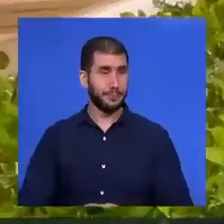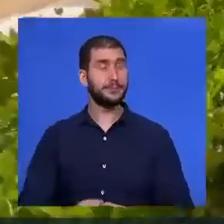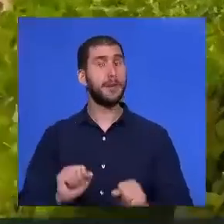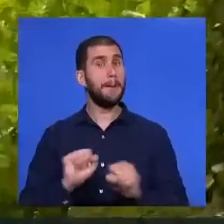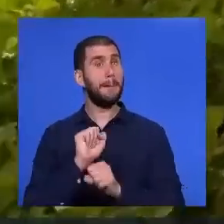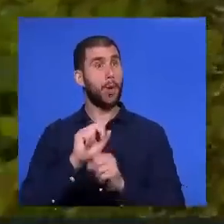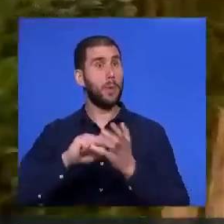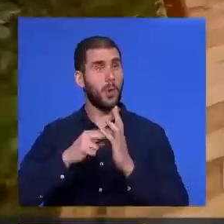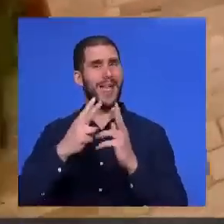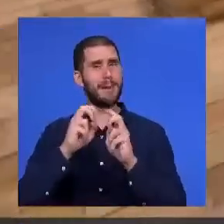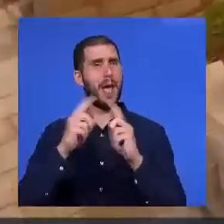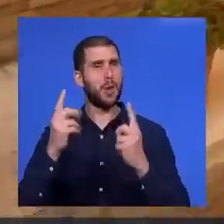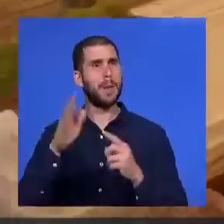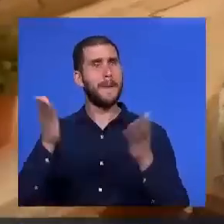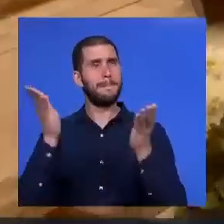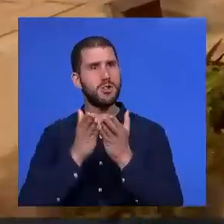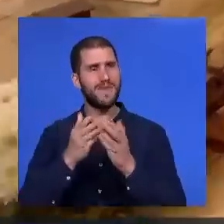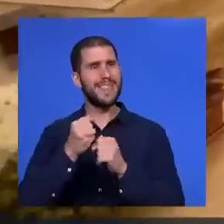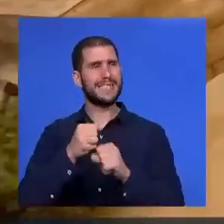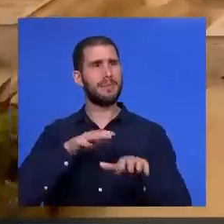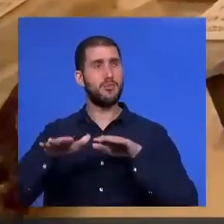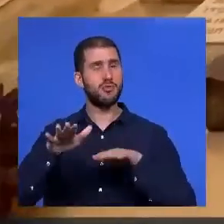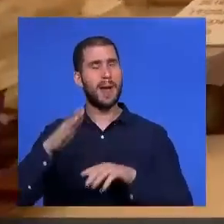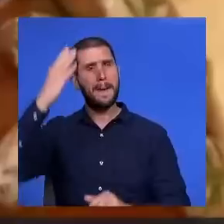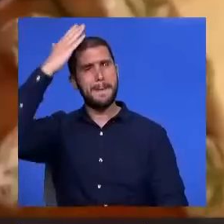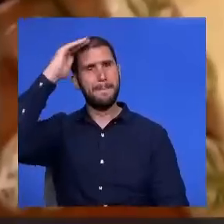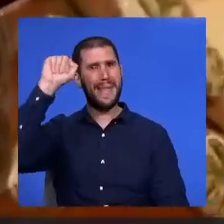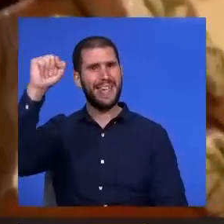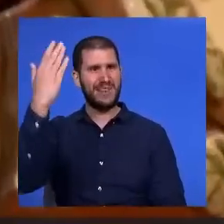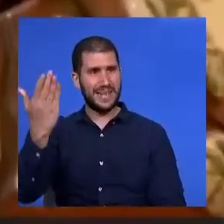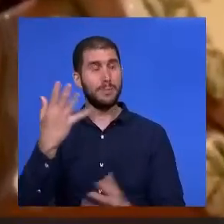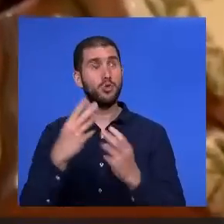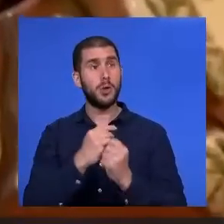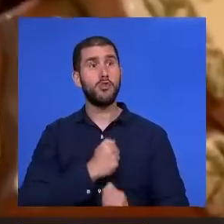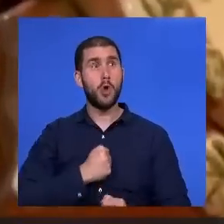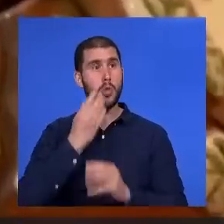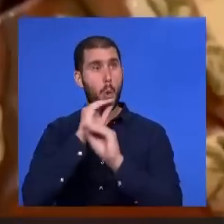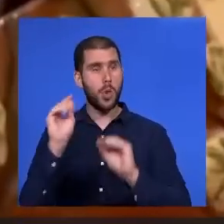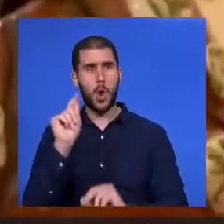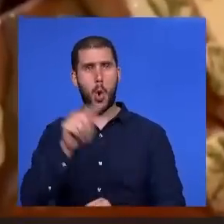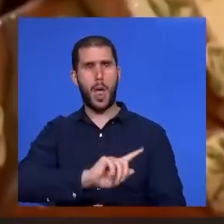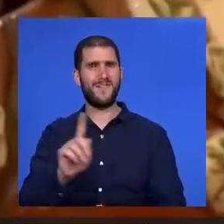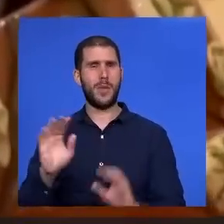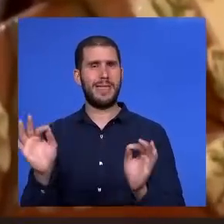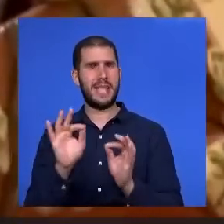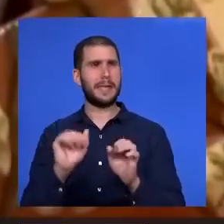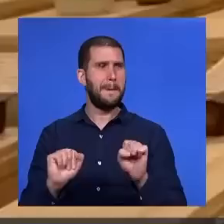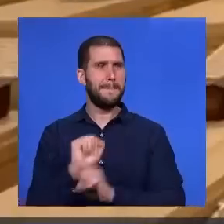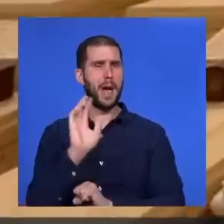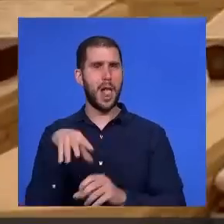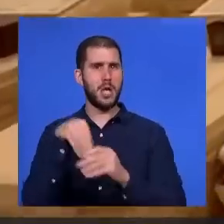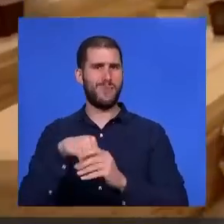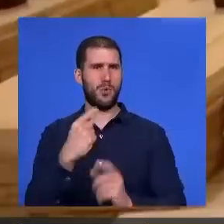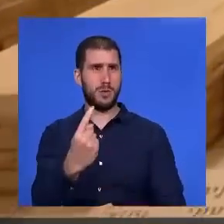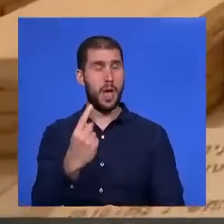גם בערים אחרות. בבאר שבע, נציג הממשלה יהיה השר איתמר בן גביר. משפחות שכולות הודיעו כי לא יגיעו לטקס במחאה על השתתפותו.